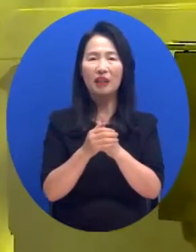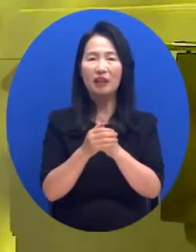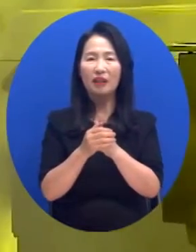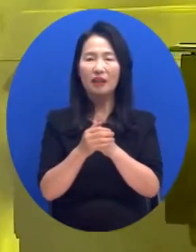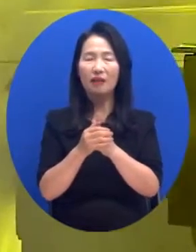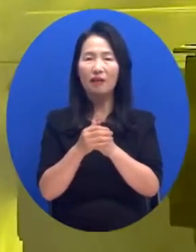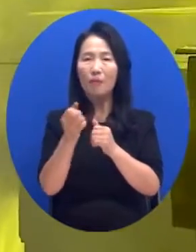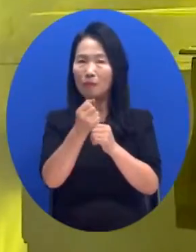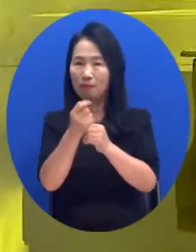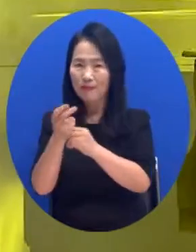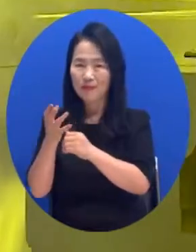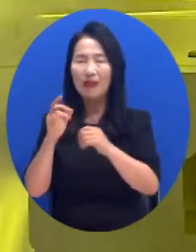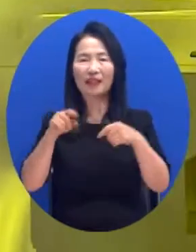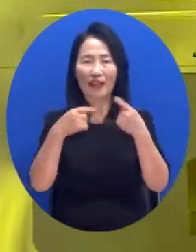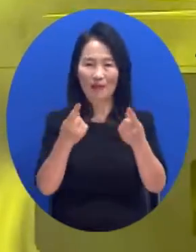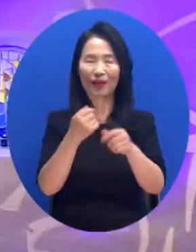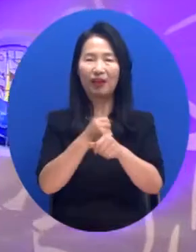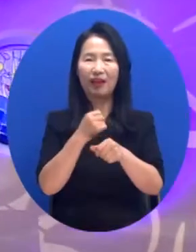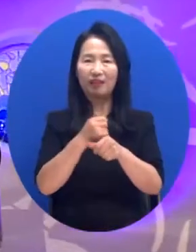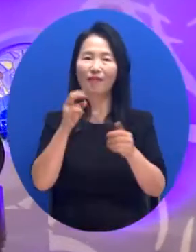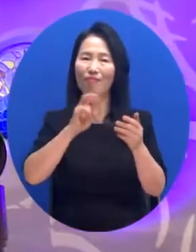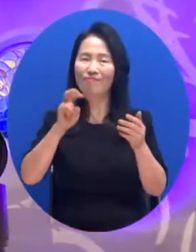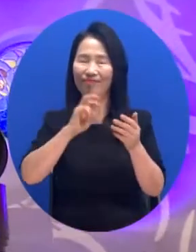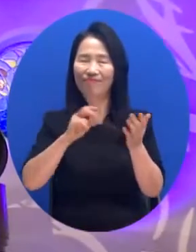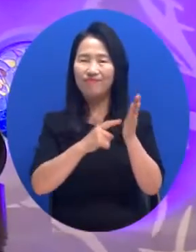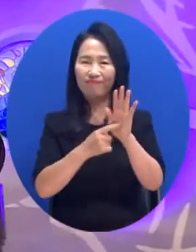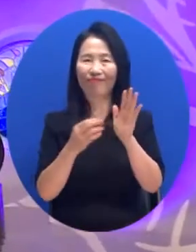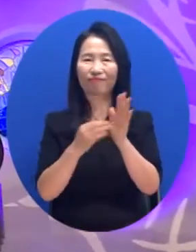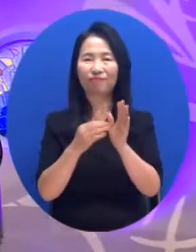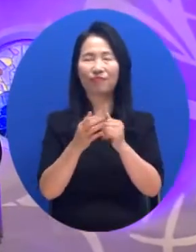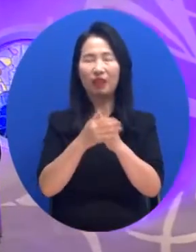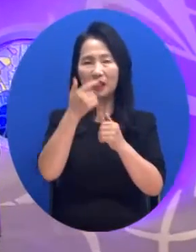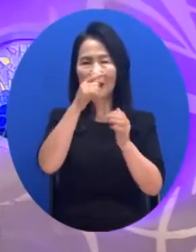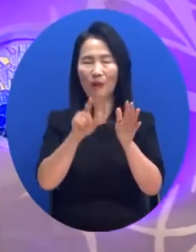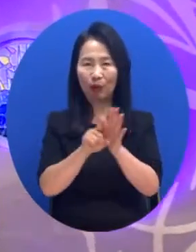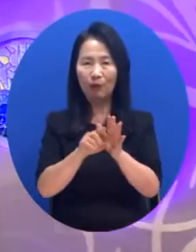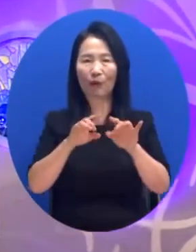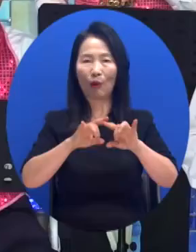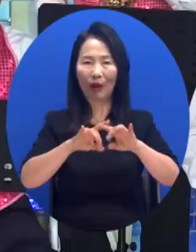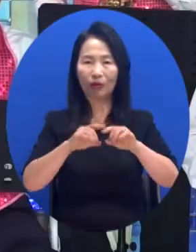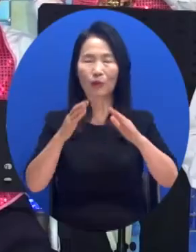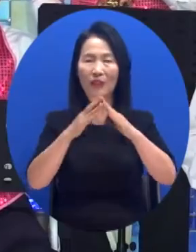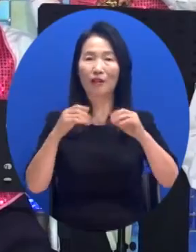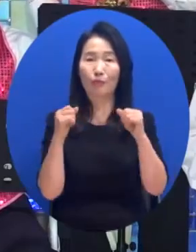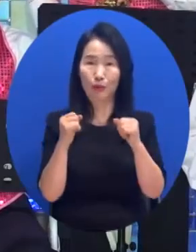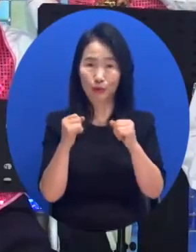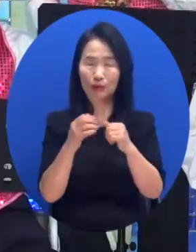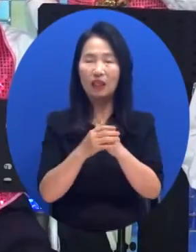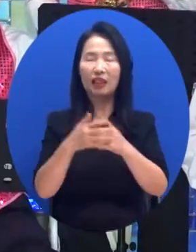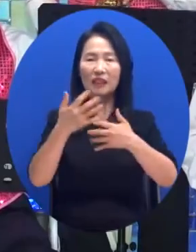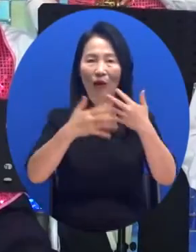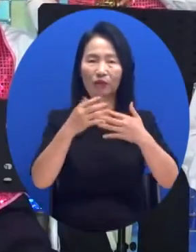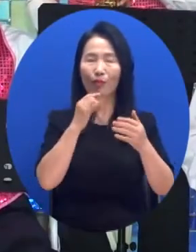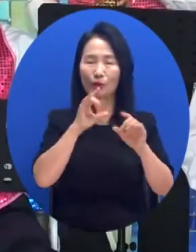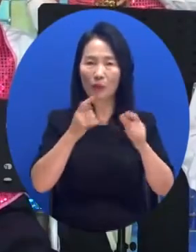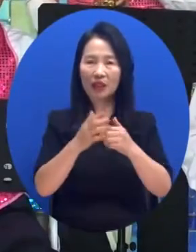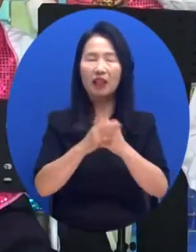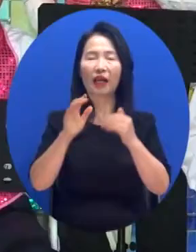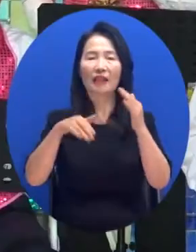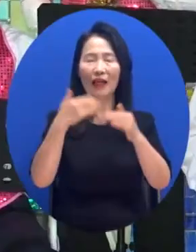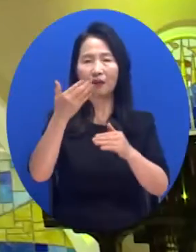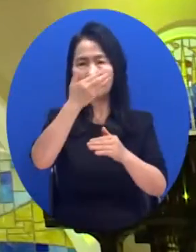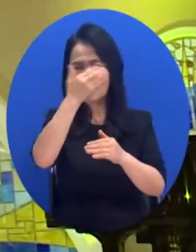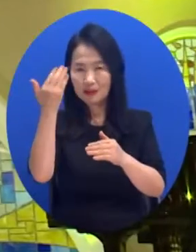TMB가 찬양으로 무대를 이어갔습니다. CTS 전북방송은 영상 선교 사역 이외에도 다음 세대를 세워가기